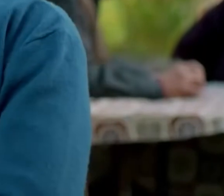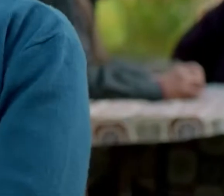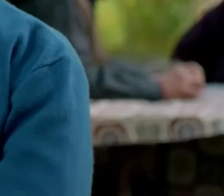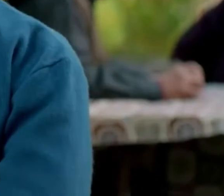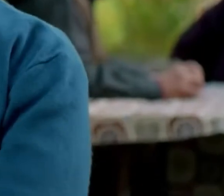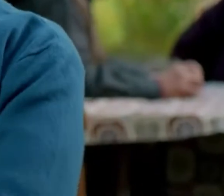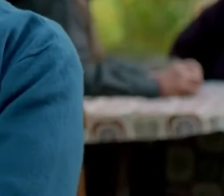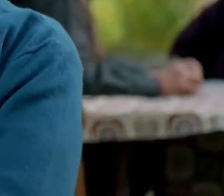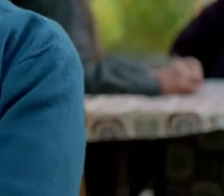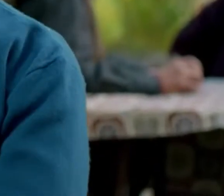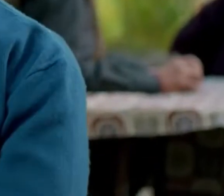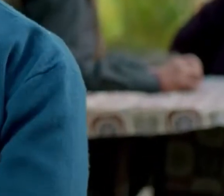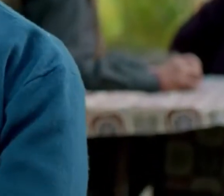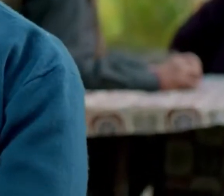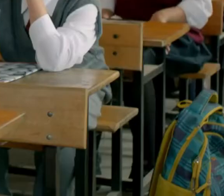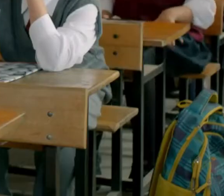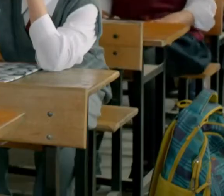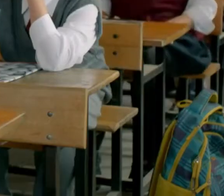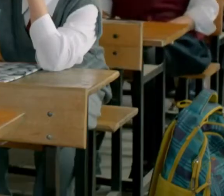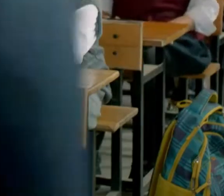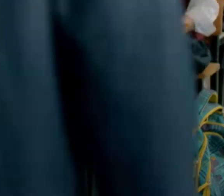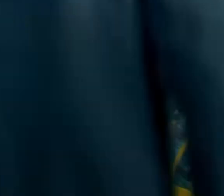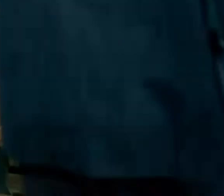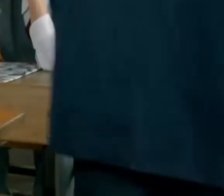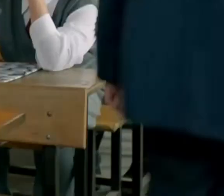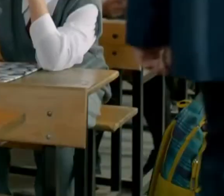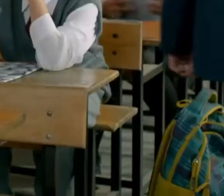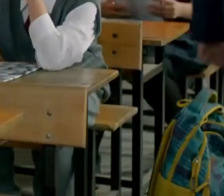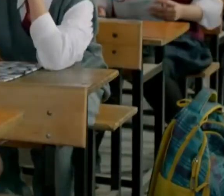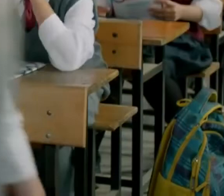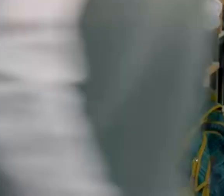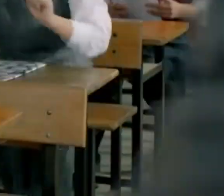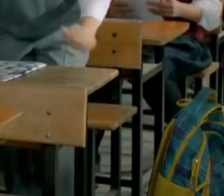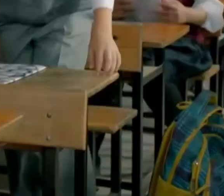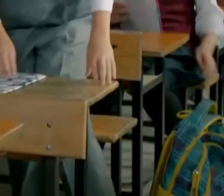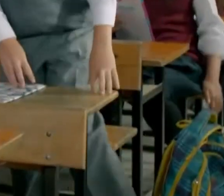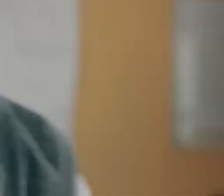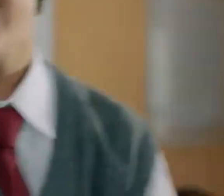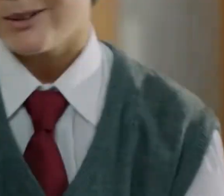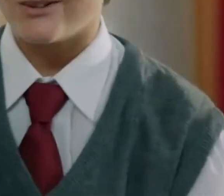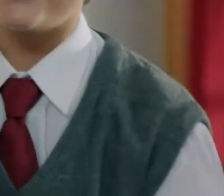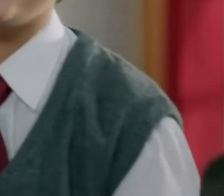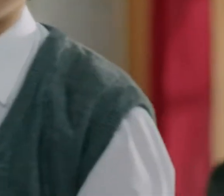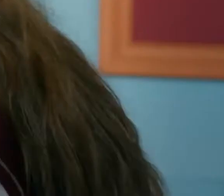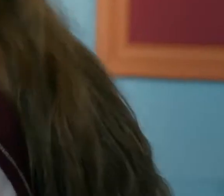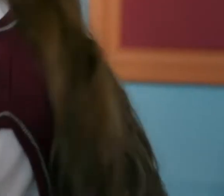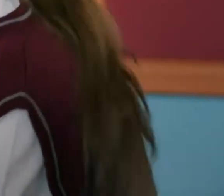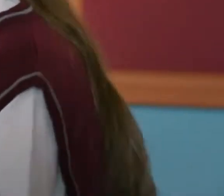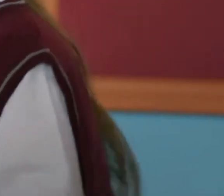oralı değil. İp çekip bakışlarını titretti. Gonca sınıfta yazı yazarken Ersin arkasından izliyor. Kalktı.